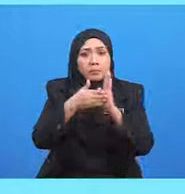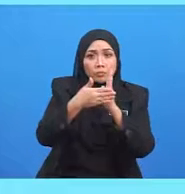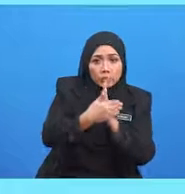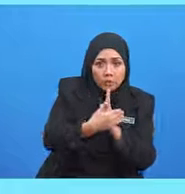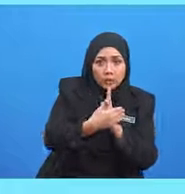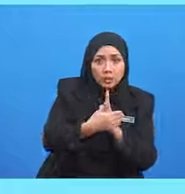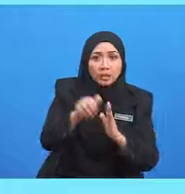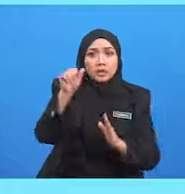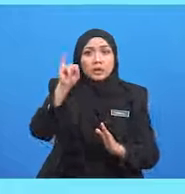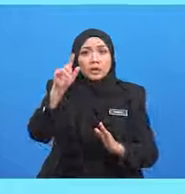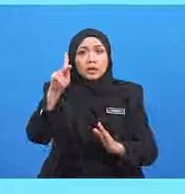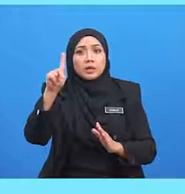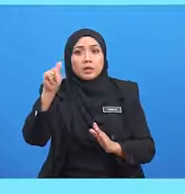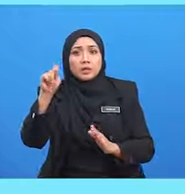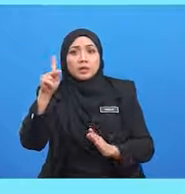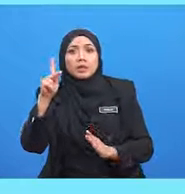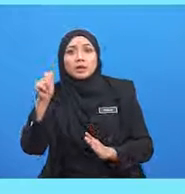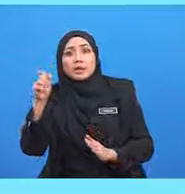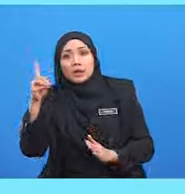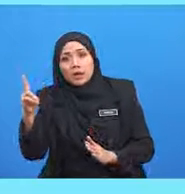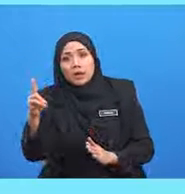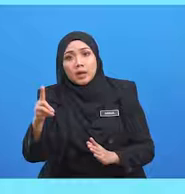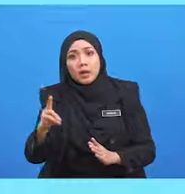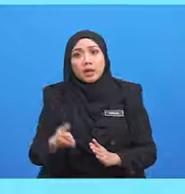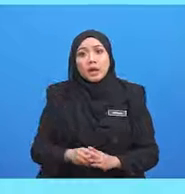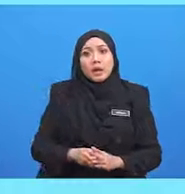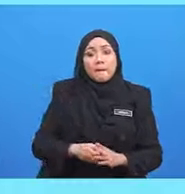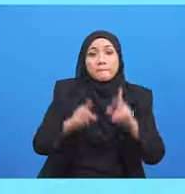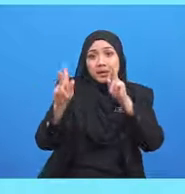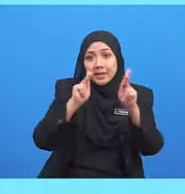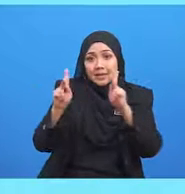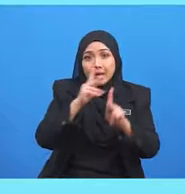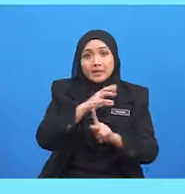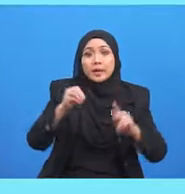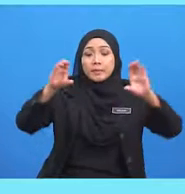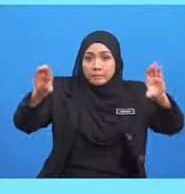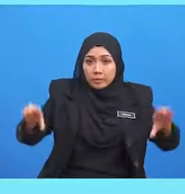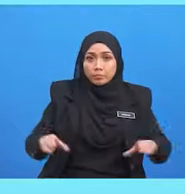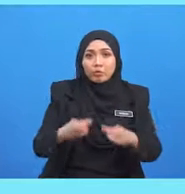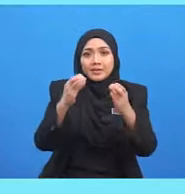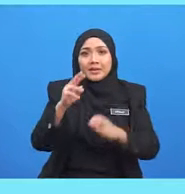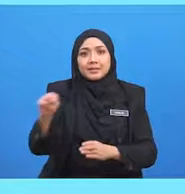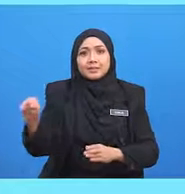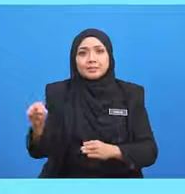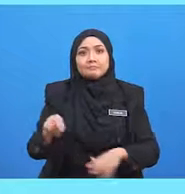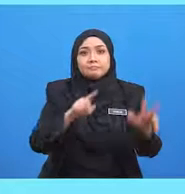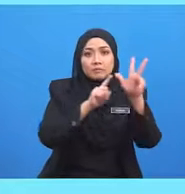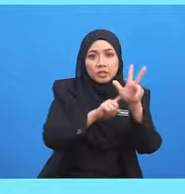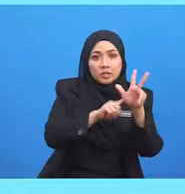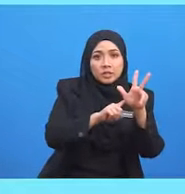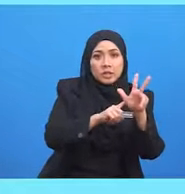melalui i'tikad, perkataan dan perbuatan. Ketiga,